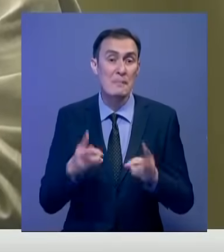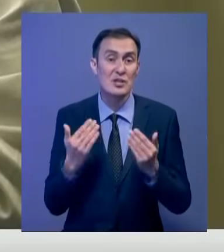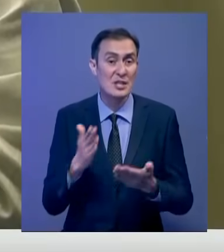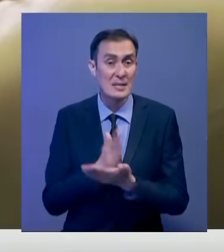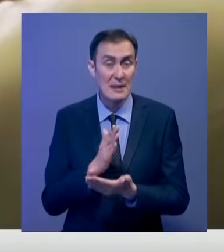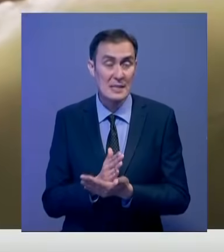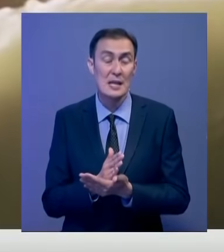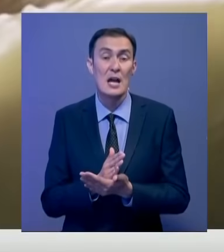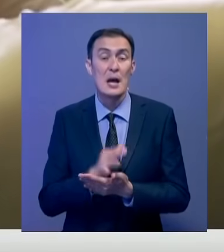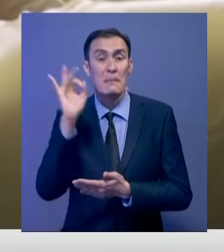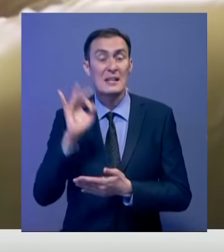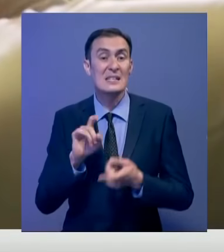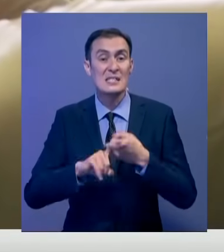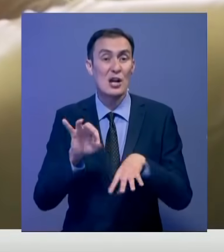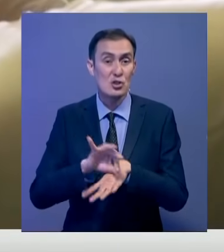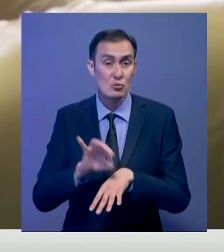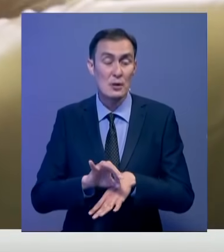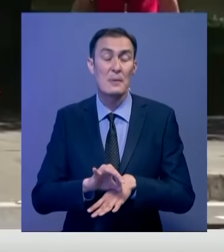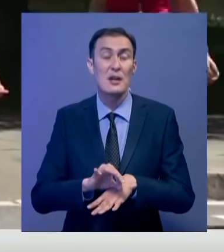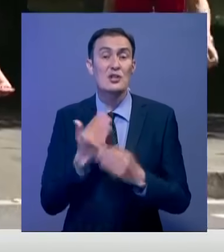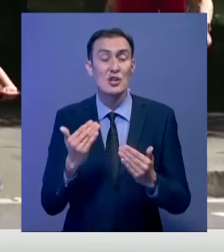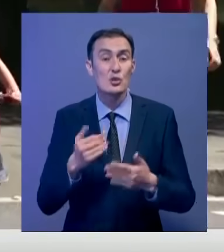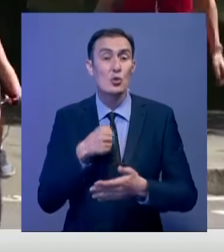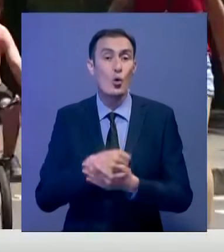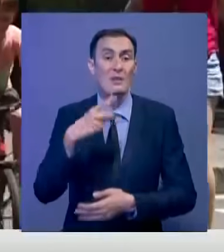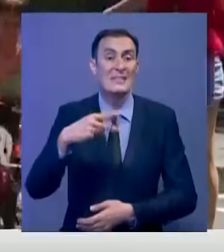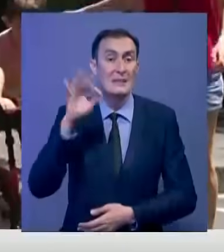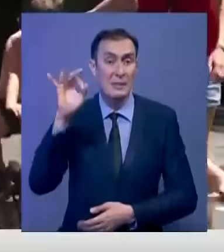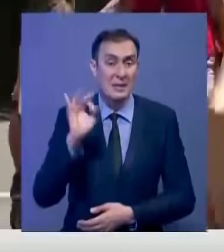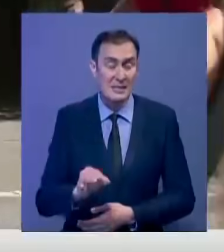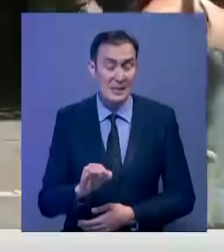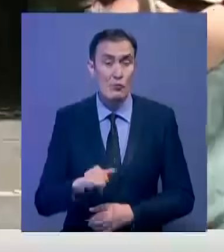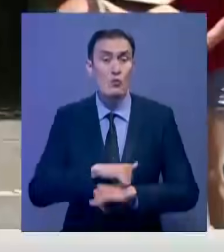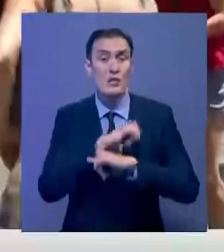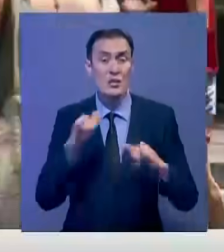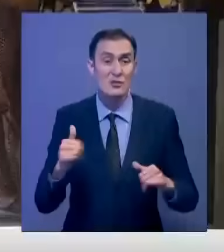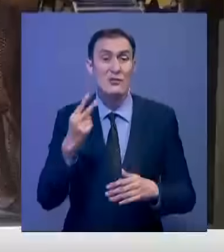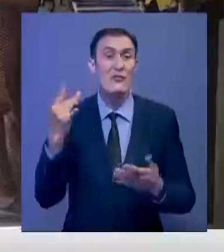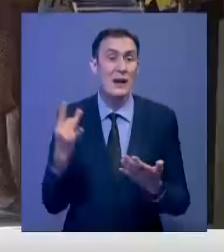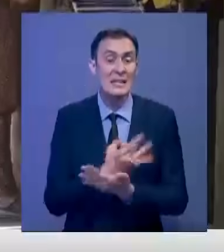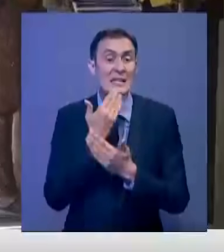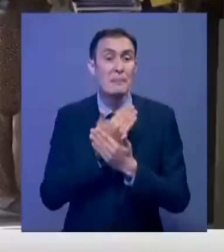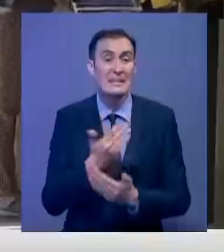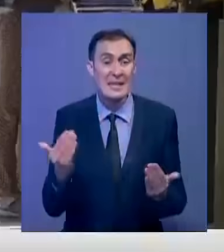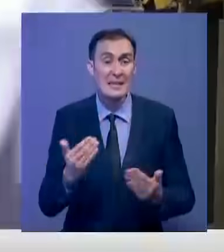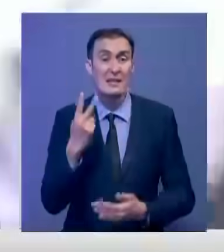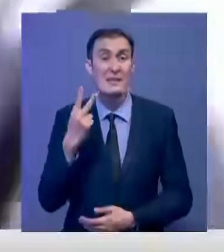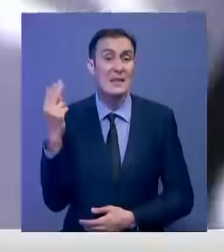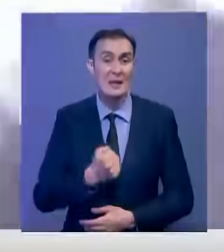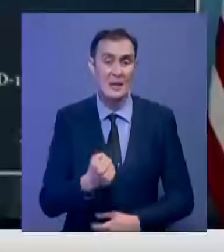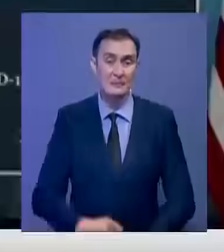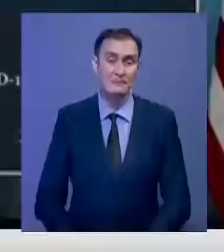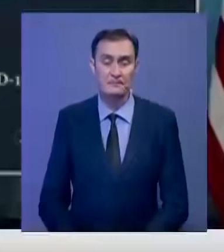опасность в стране. Процент зараженных этим вариантом вируса достиг 20%, увеличившись вдвое за последние пару